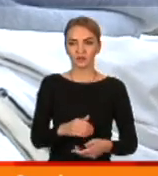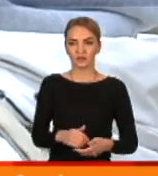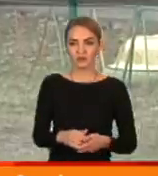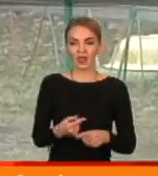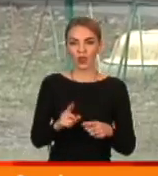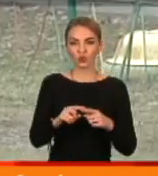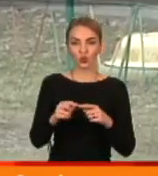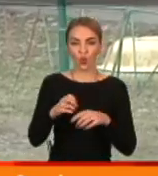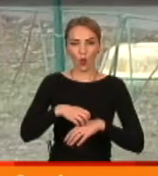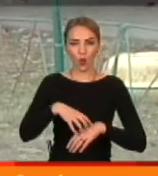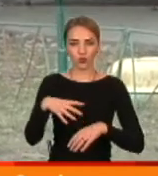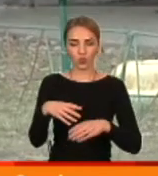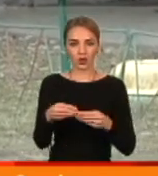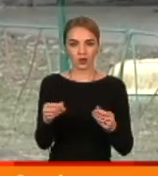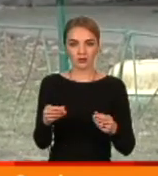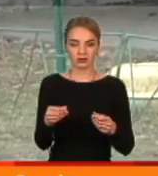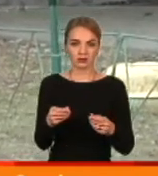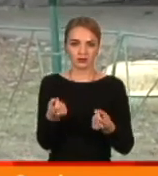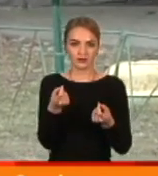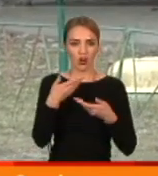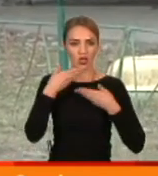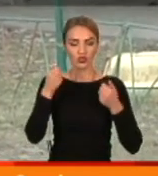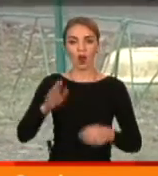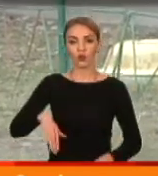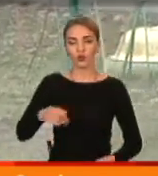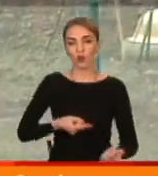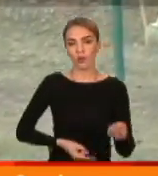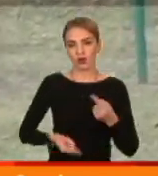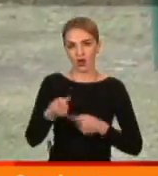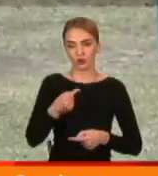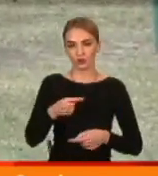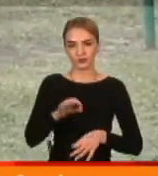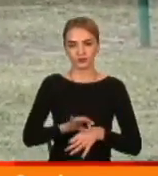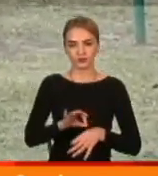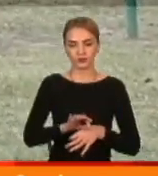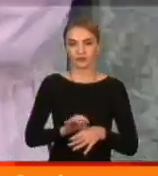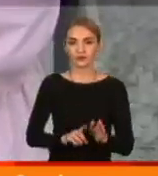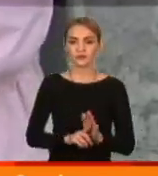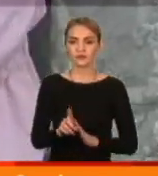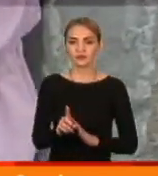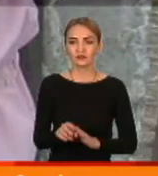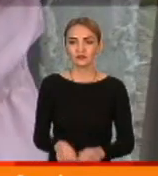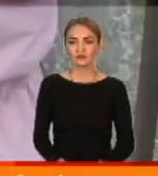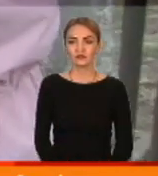цю опухоль, на некоторе время їй становиться легче, а потім обратно тяжело.